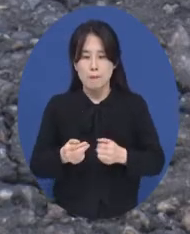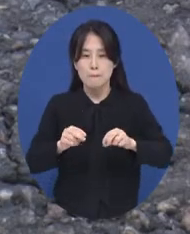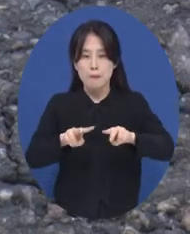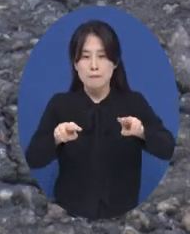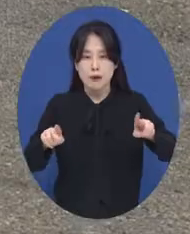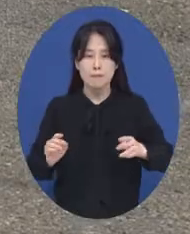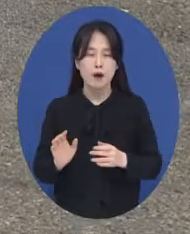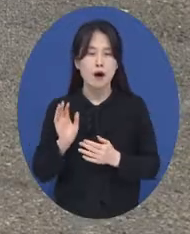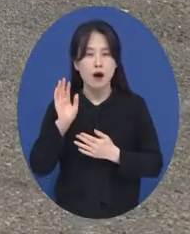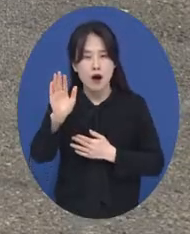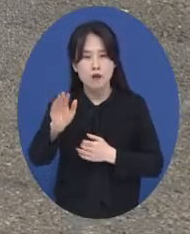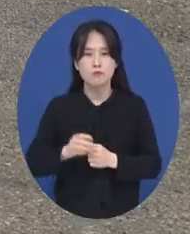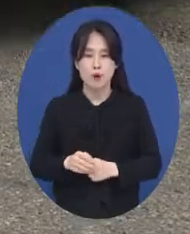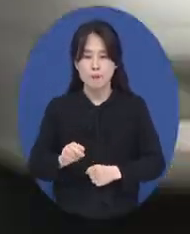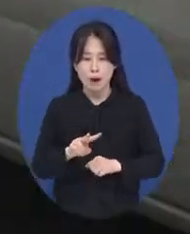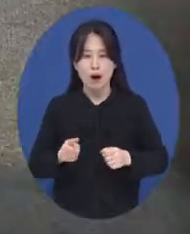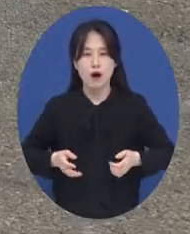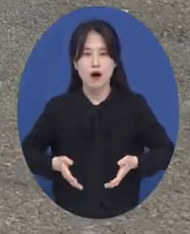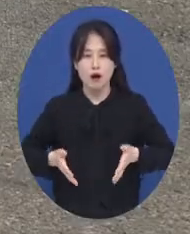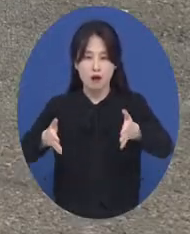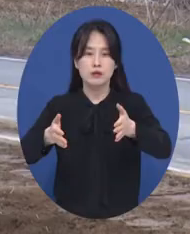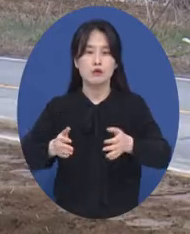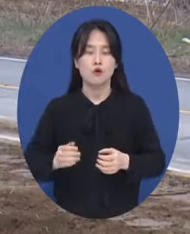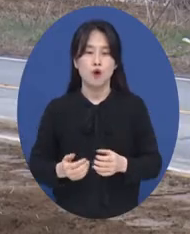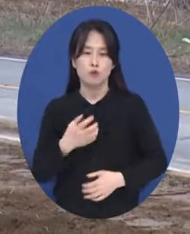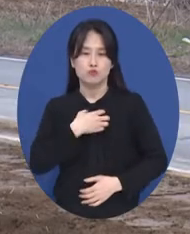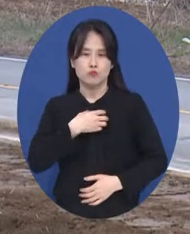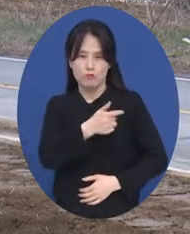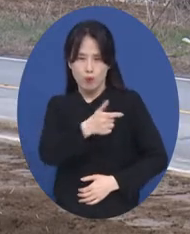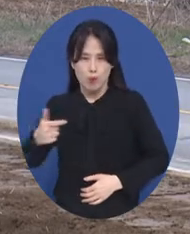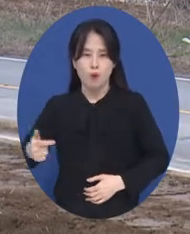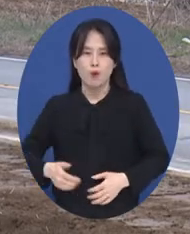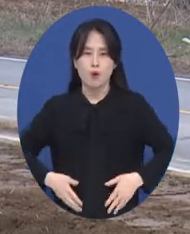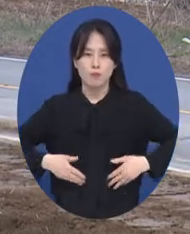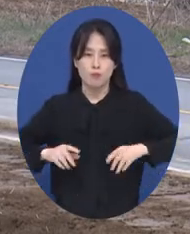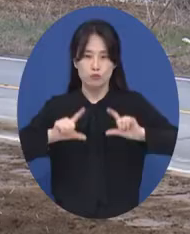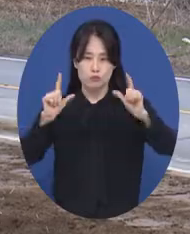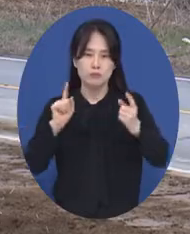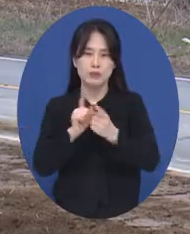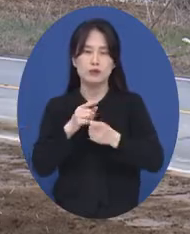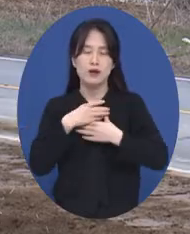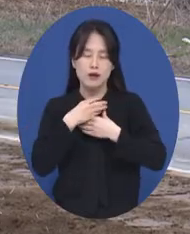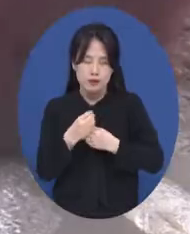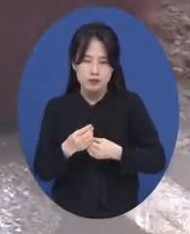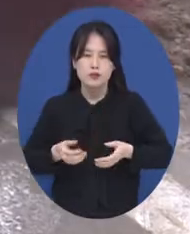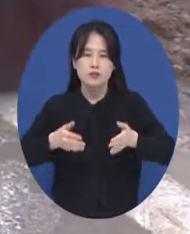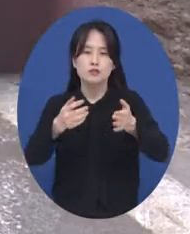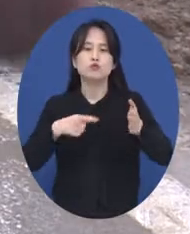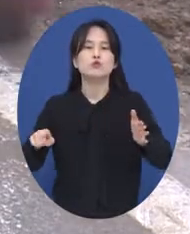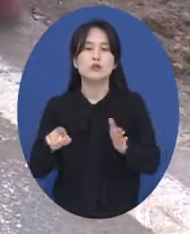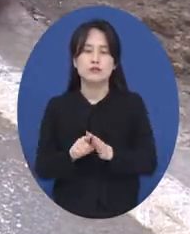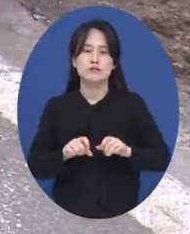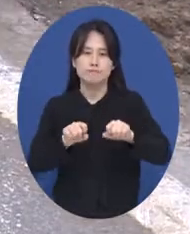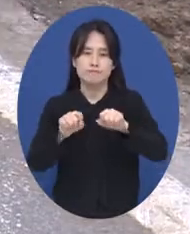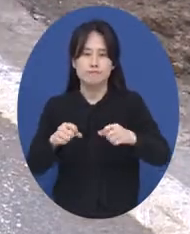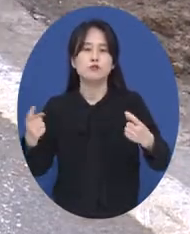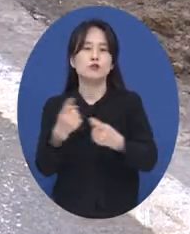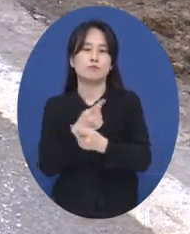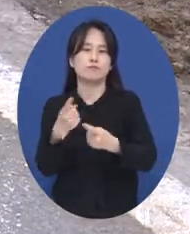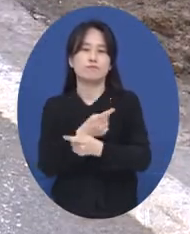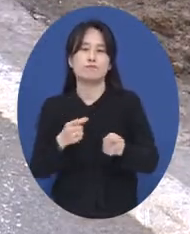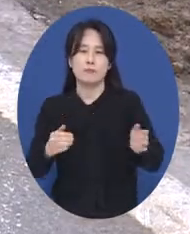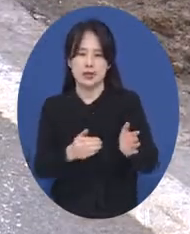일으켜 주후 포토 올의 원인이 됩니다 경기도는 봄철을 맞아 안전한 도로를 위해 지방도로 청소에